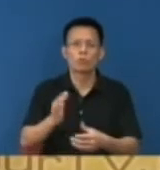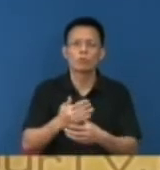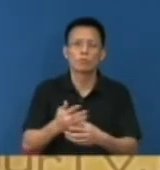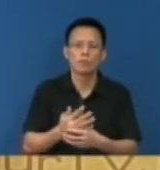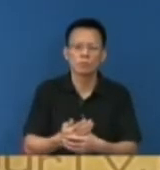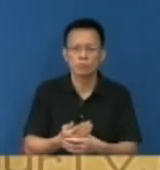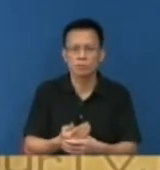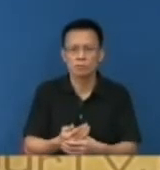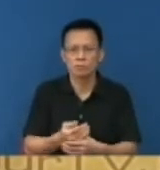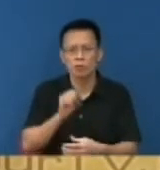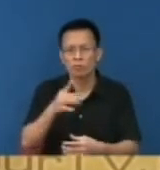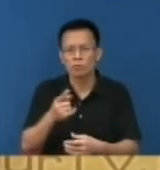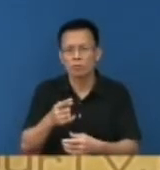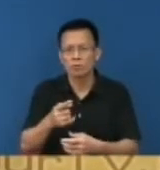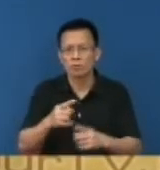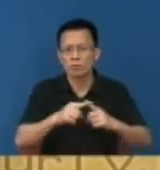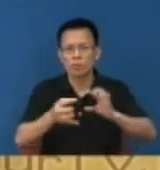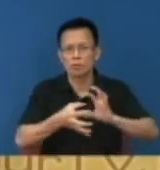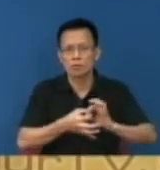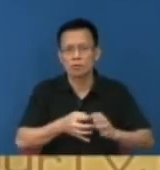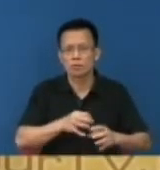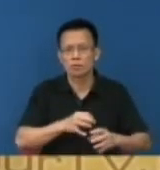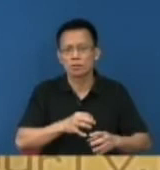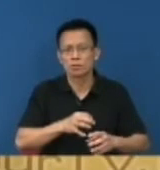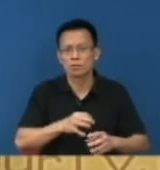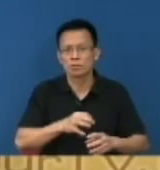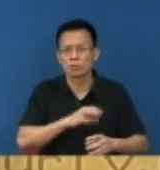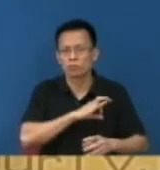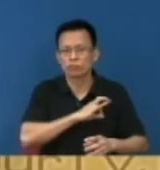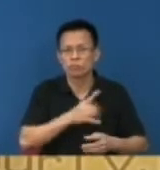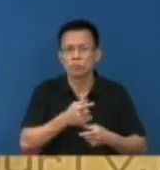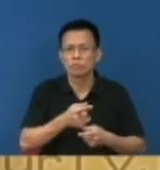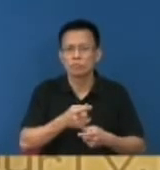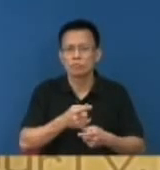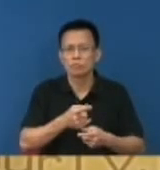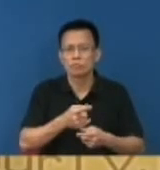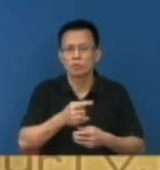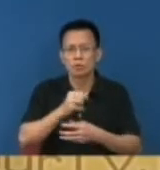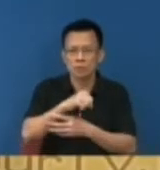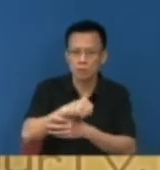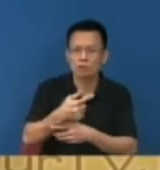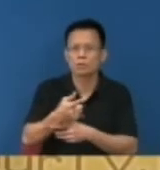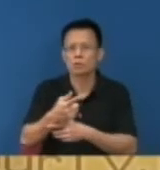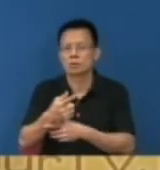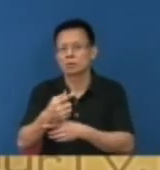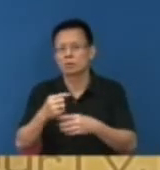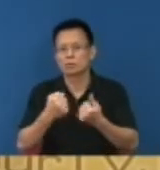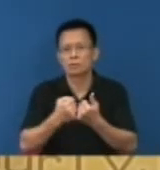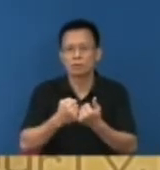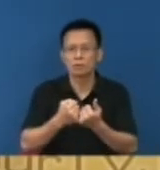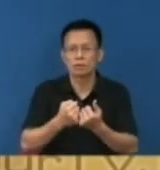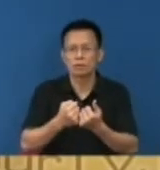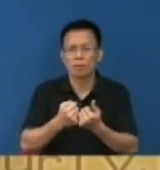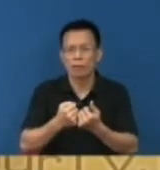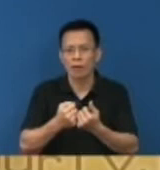呢一個民建聯係贊成呢一個領匯上市嘅，佢又贊成領匯上市；民建聯係贊成